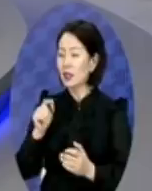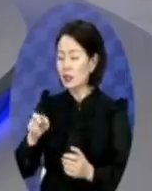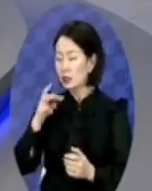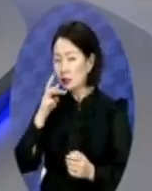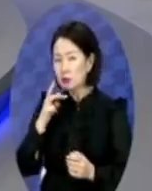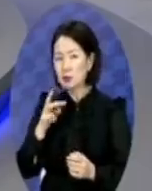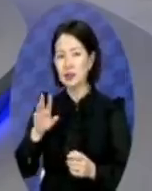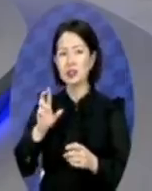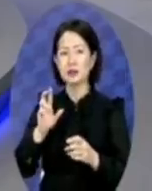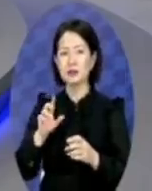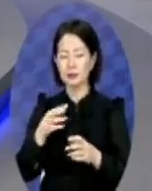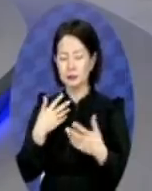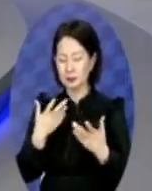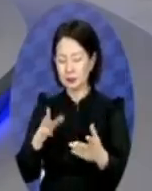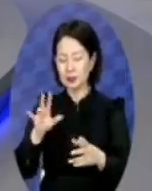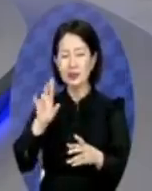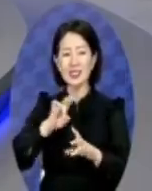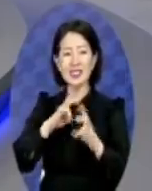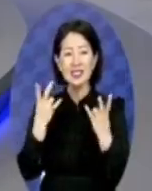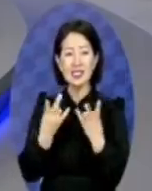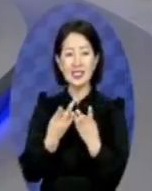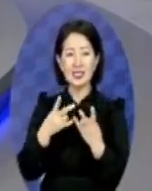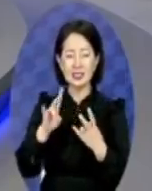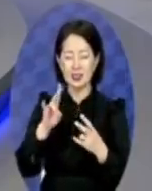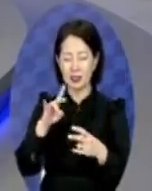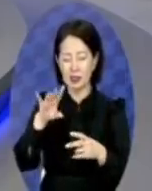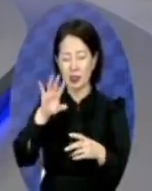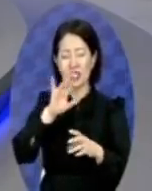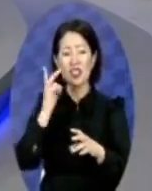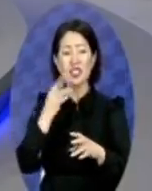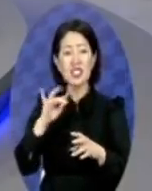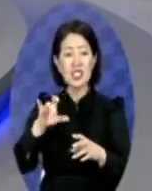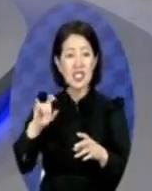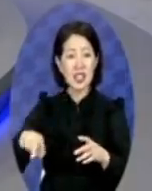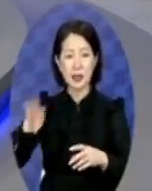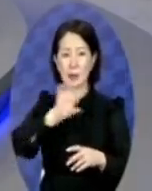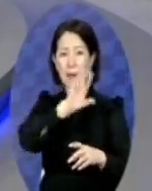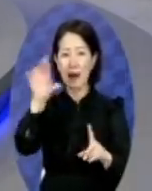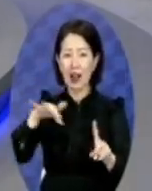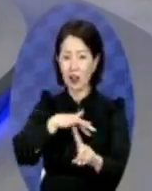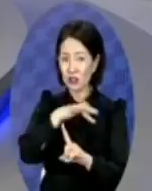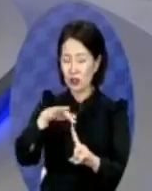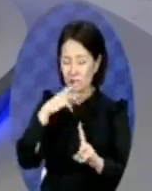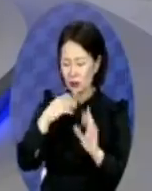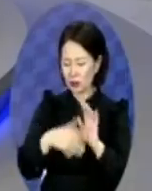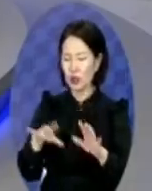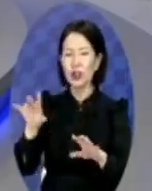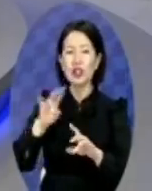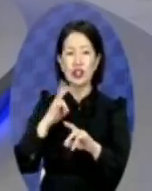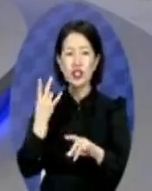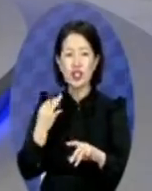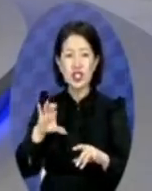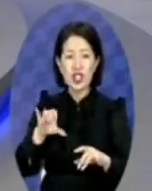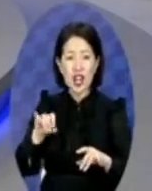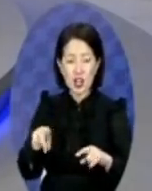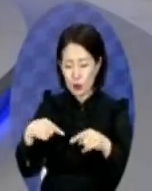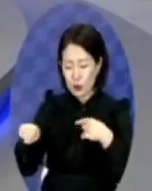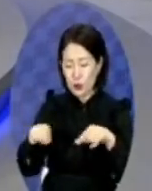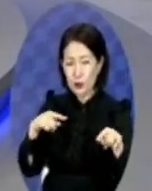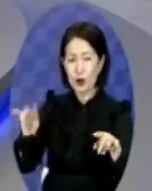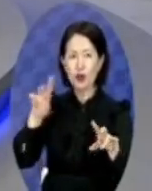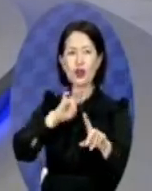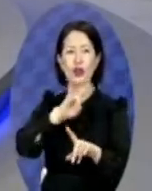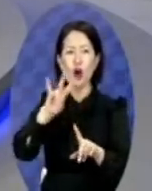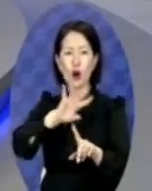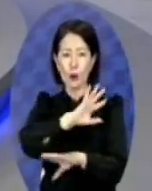газар болон холбогдох газруудаас бол тодорхой хэмжээндэр бол асуудал гаргаж за ер нь бол одоо нийслэлийн ногоон бүсэд байгаа ан амьтдын хувьд бол амьдрах хүчингөө